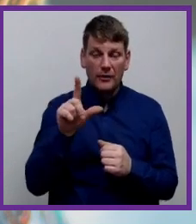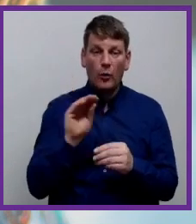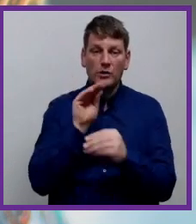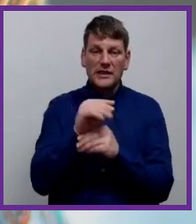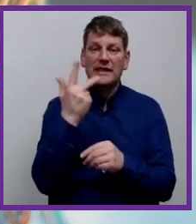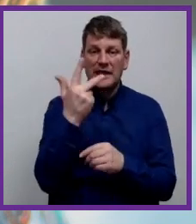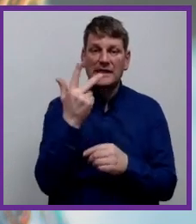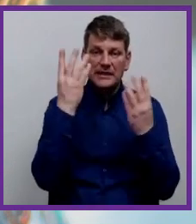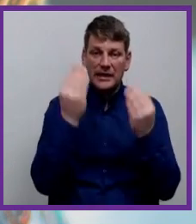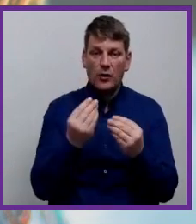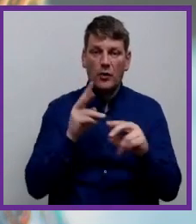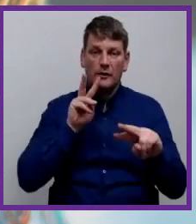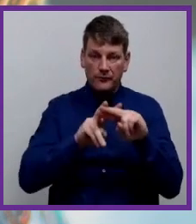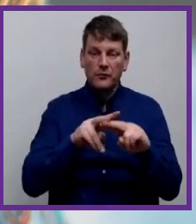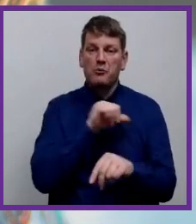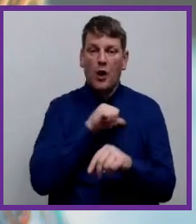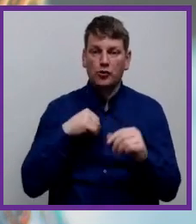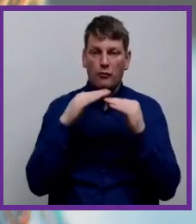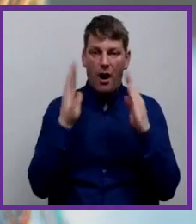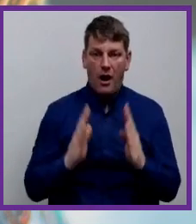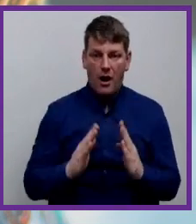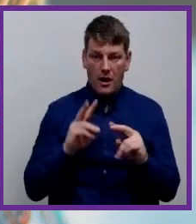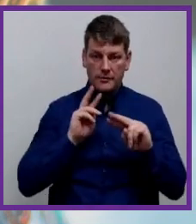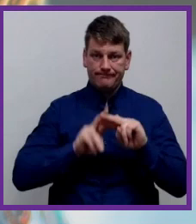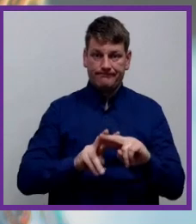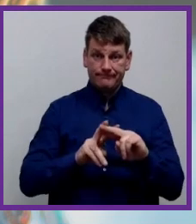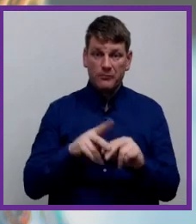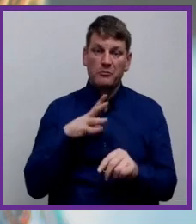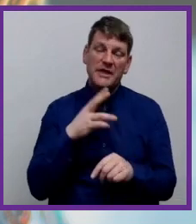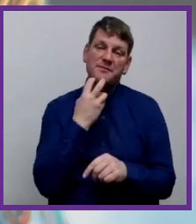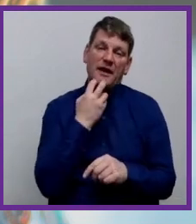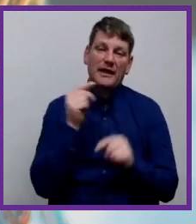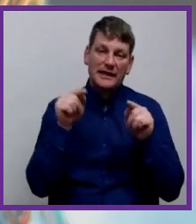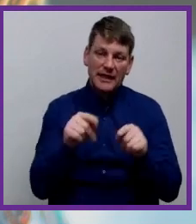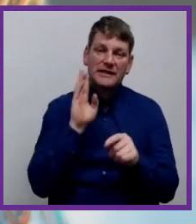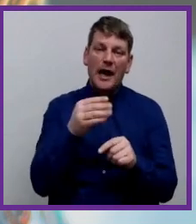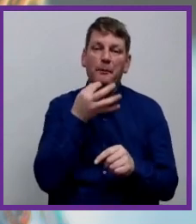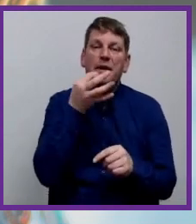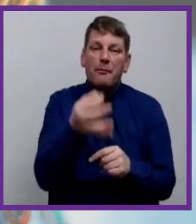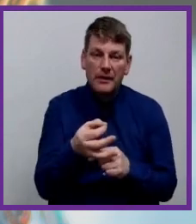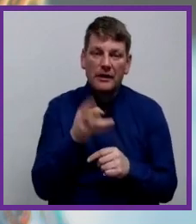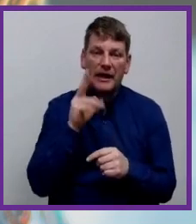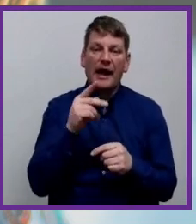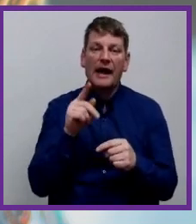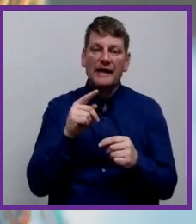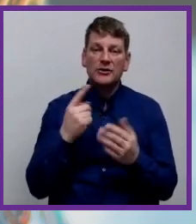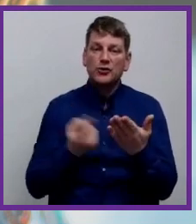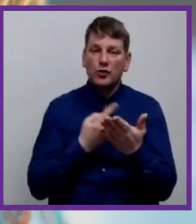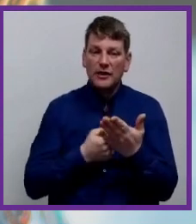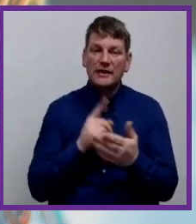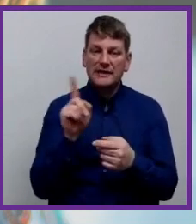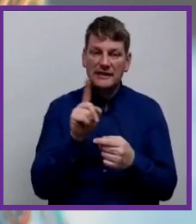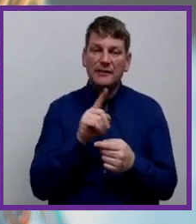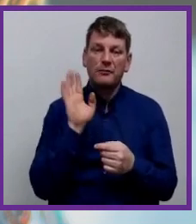triju dienu arestu izciest viņu pašu mājās. Un vismieklīgi vēl tas ar piezīmi, ka izdevums par